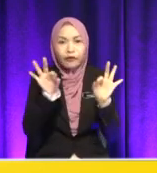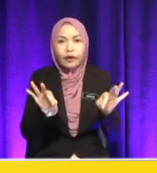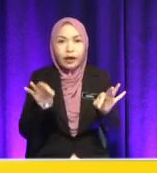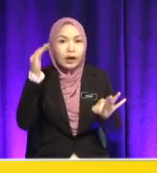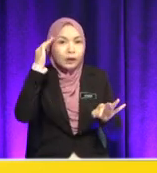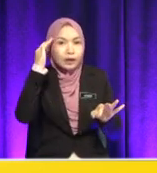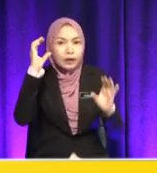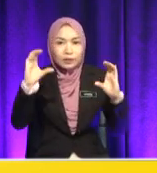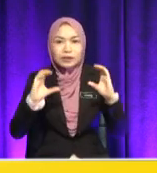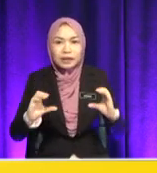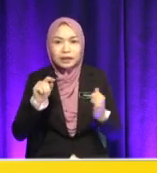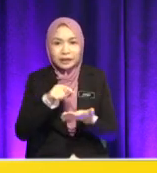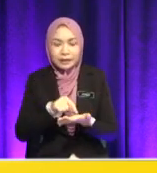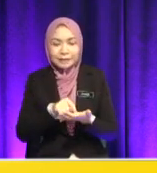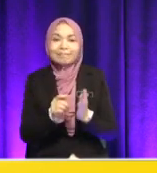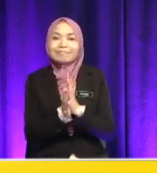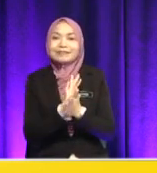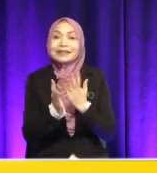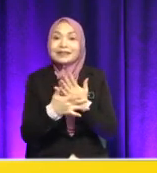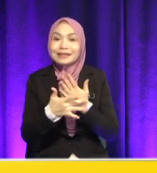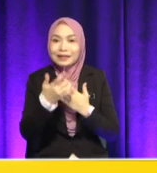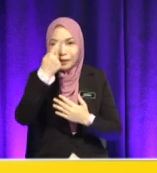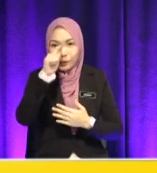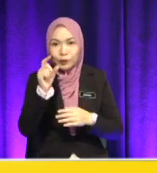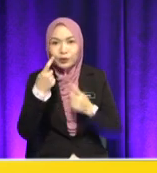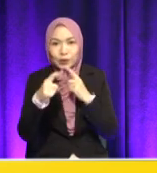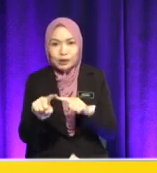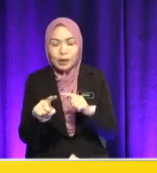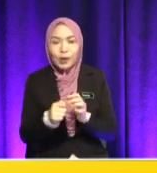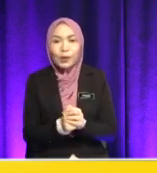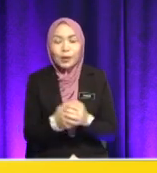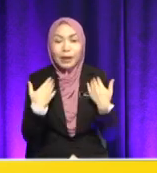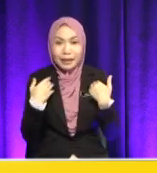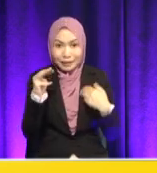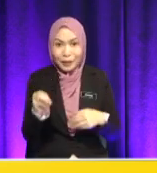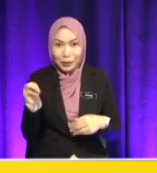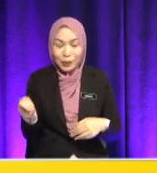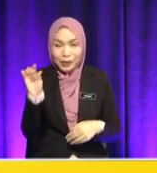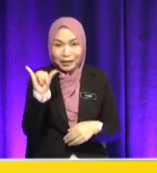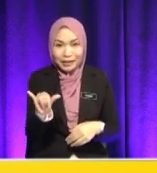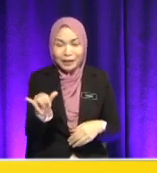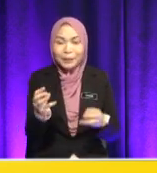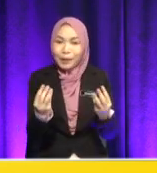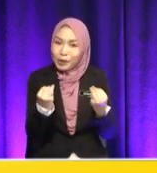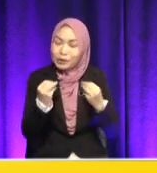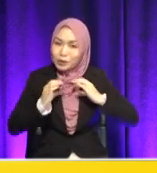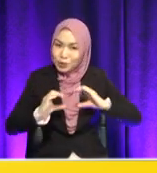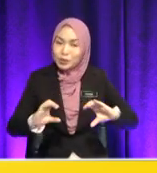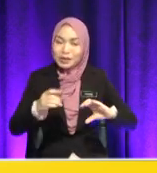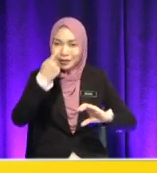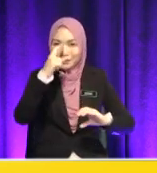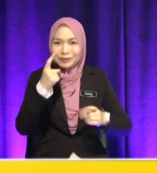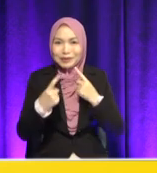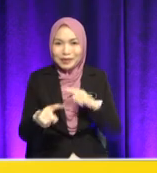kacang saja lah oke anak-anak Coba bantu kau kawan yang lain juga Bagaimanakah langkah